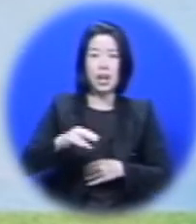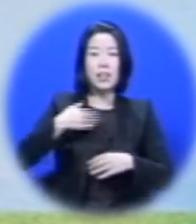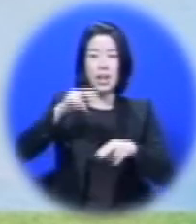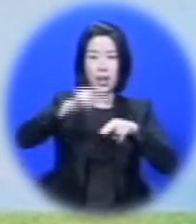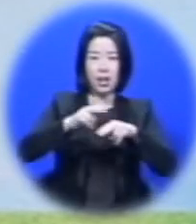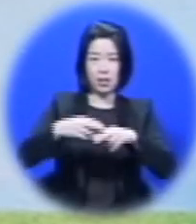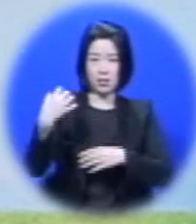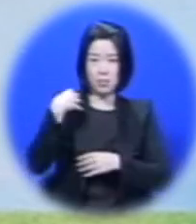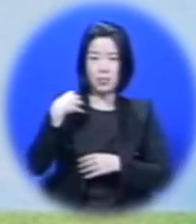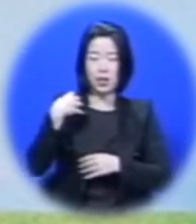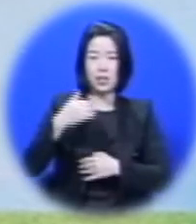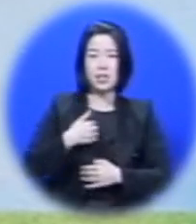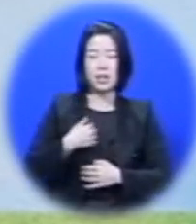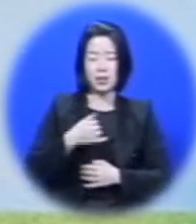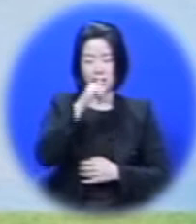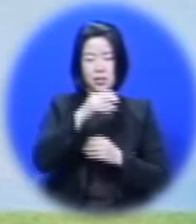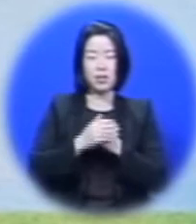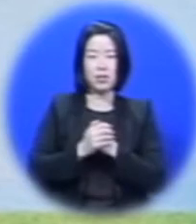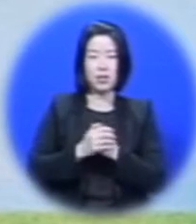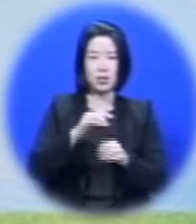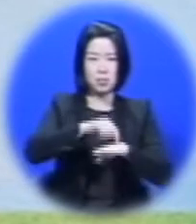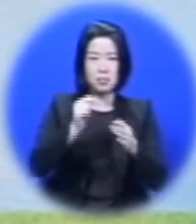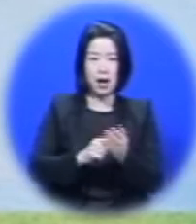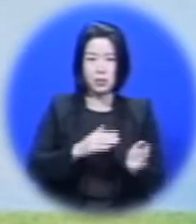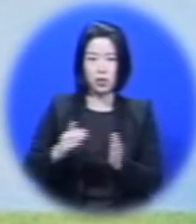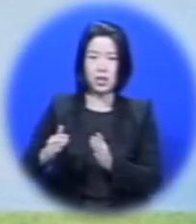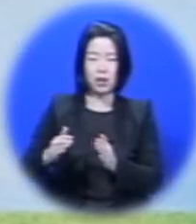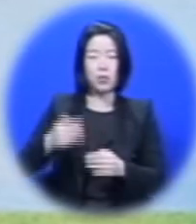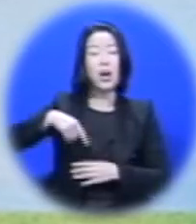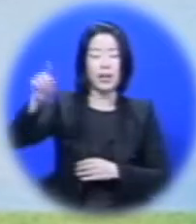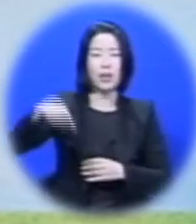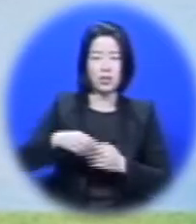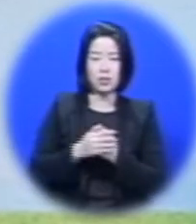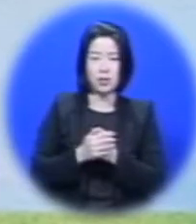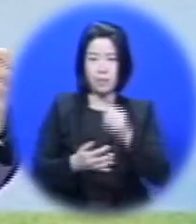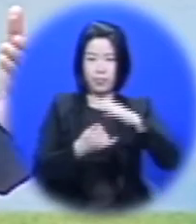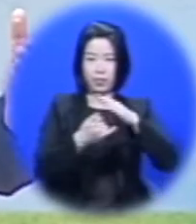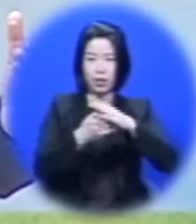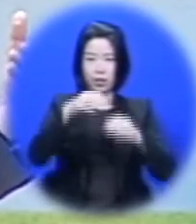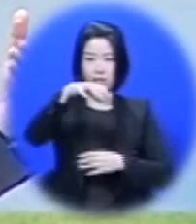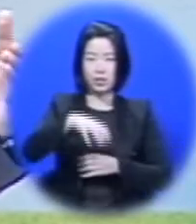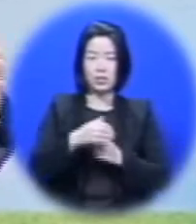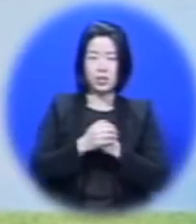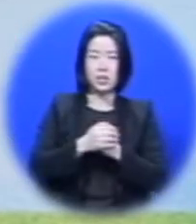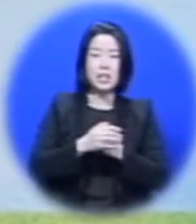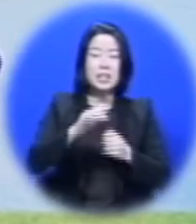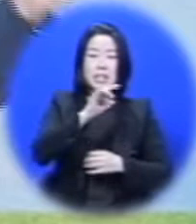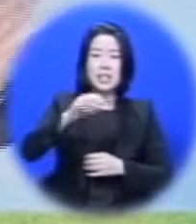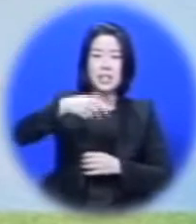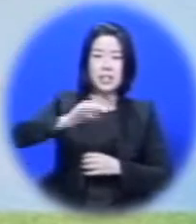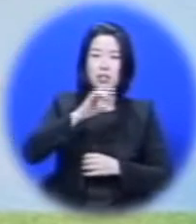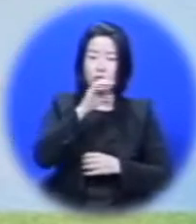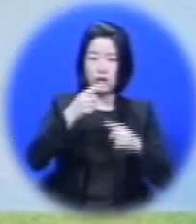겁니다. 그래서 마음을 정리하고 다녀왔죠. 어린이들이 이천중앙교회 예배당에